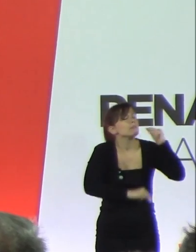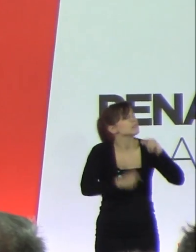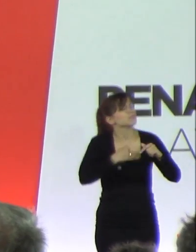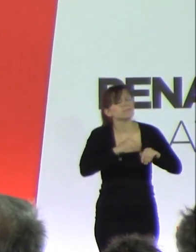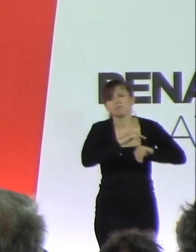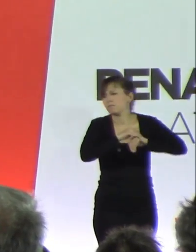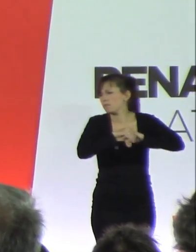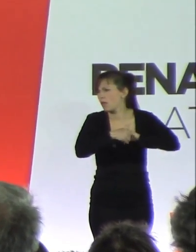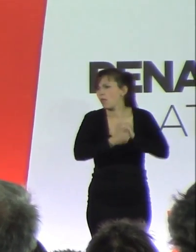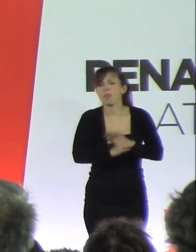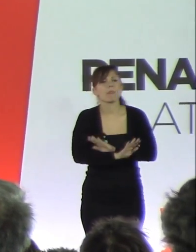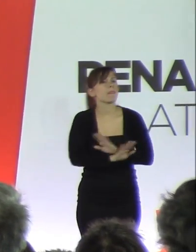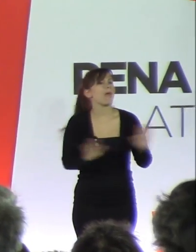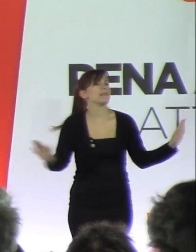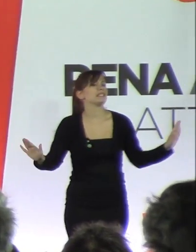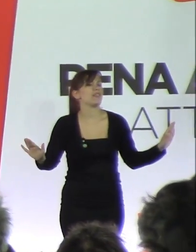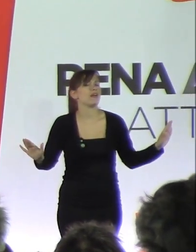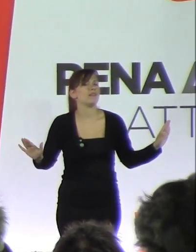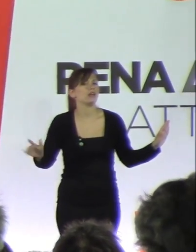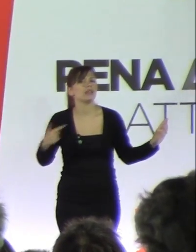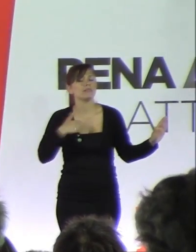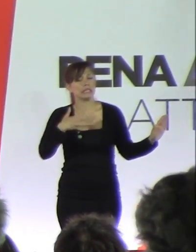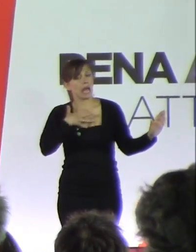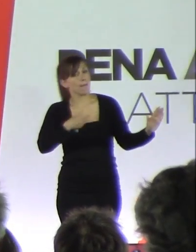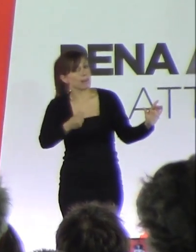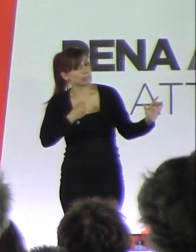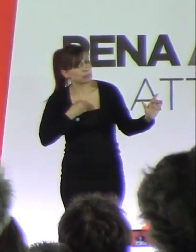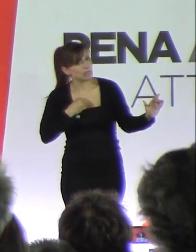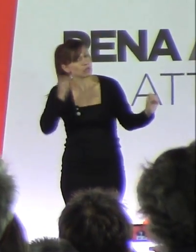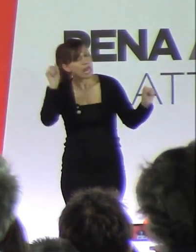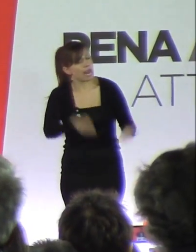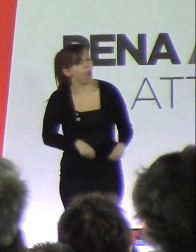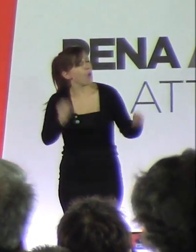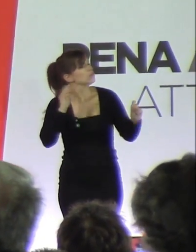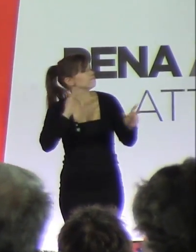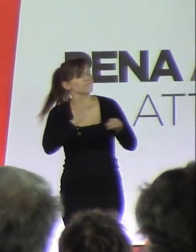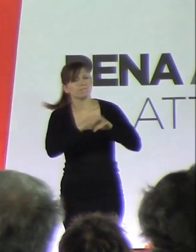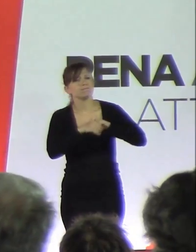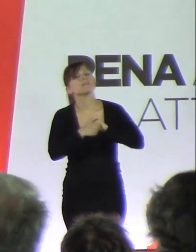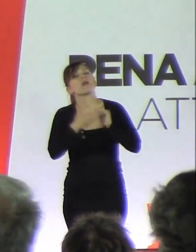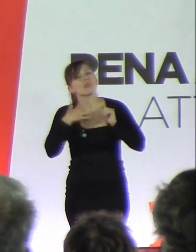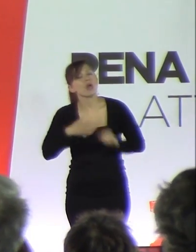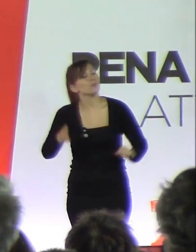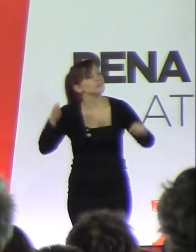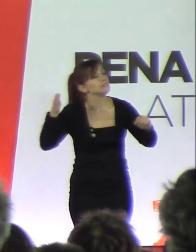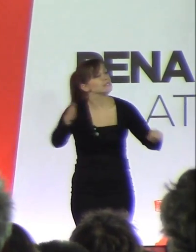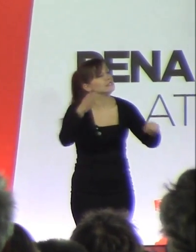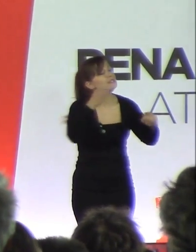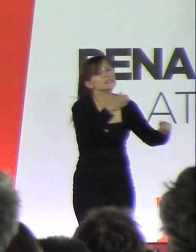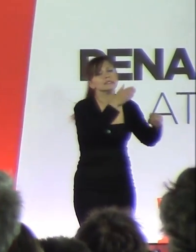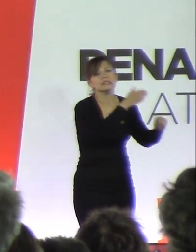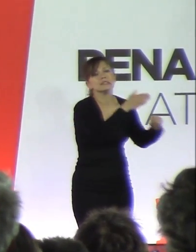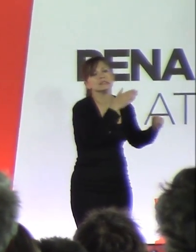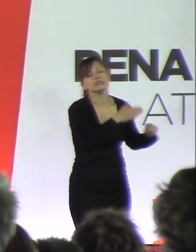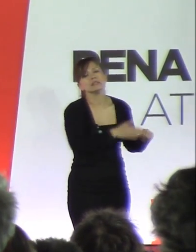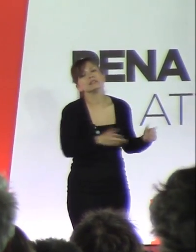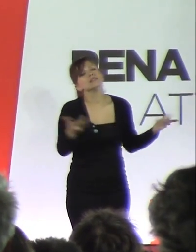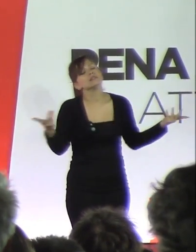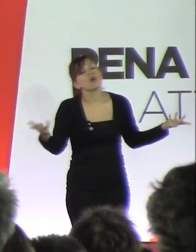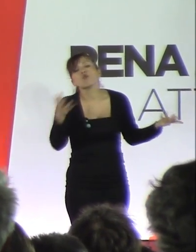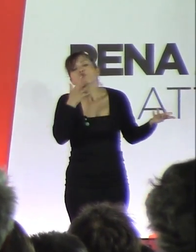ανεξάρτητα από το αν έχουν πιστεί σε όλα με τις προτάσεις μας. Διότι η μοίρα το έφερε έτσι και η